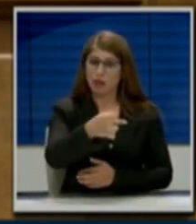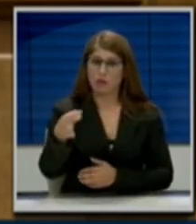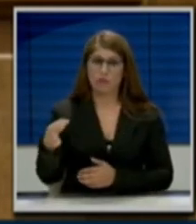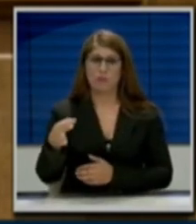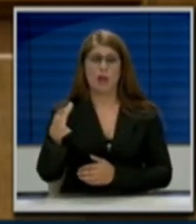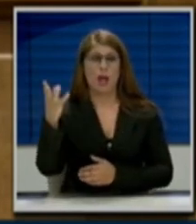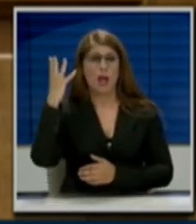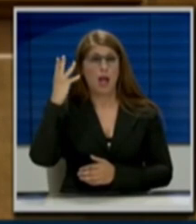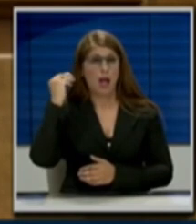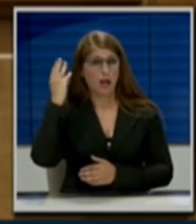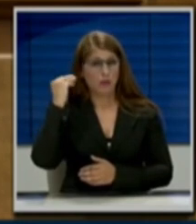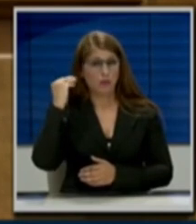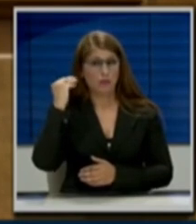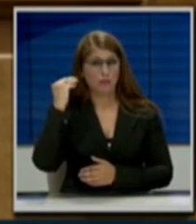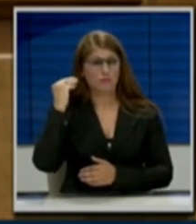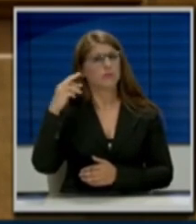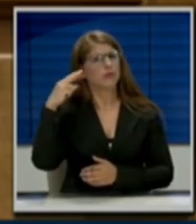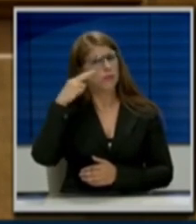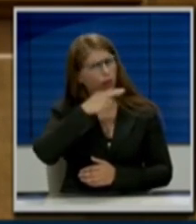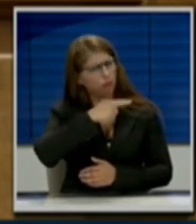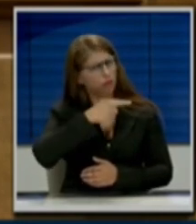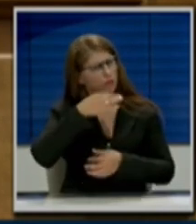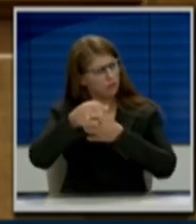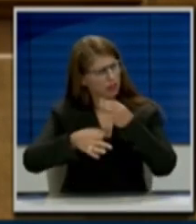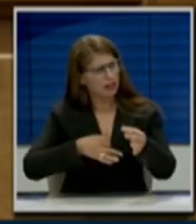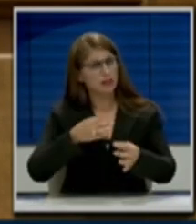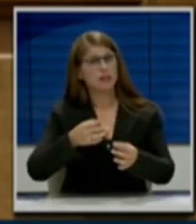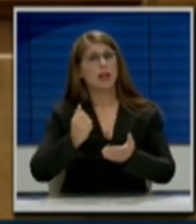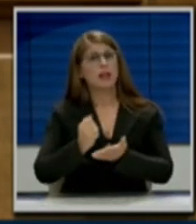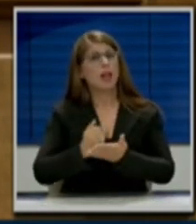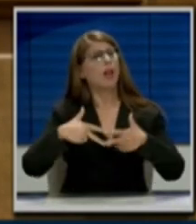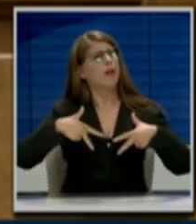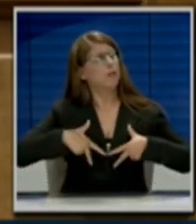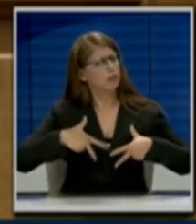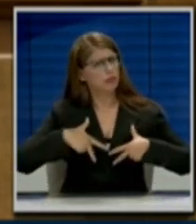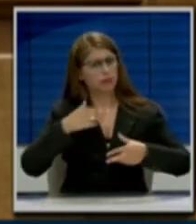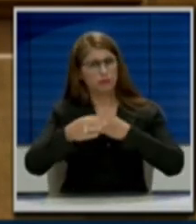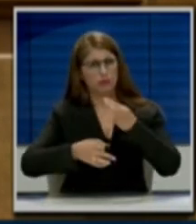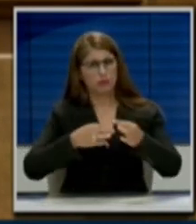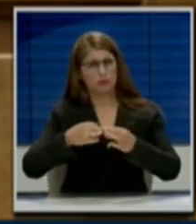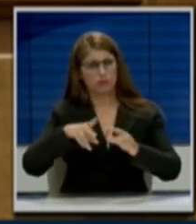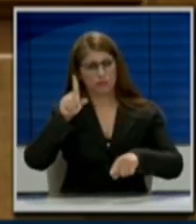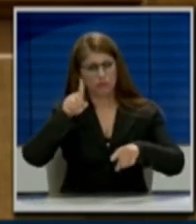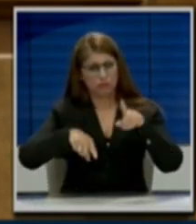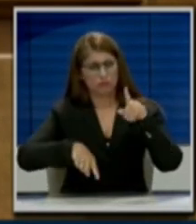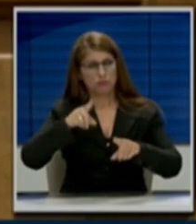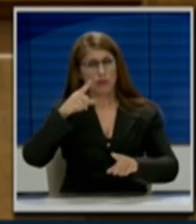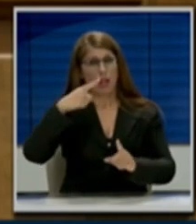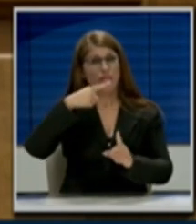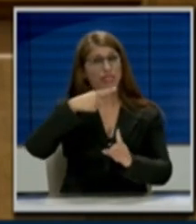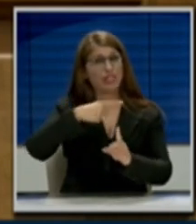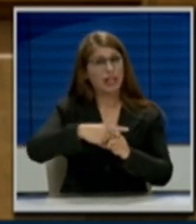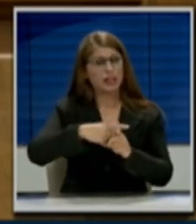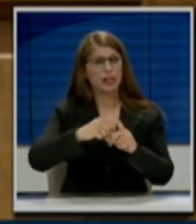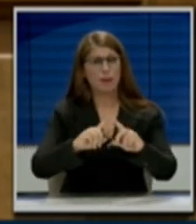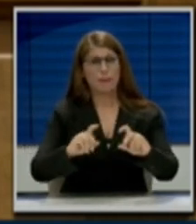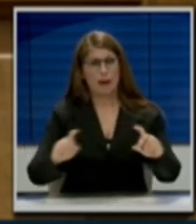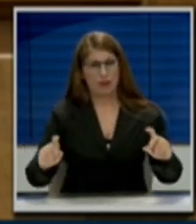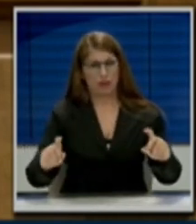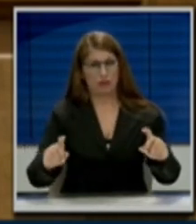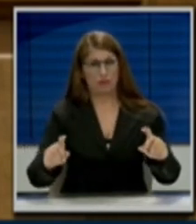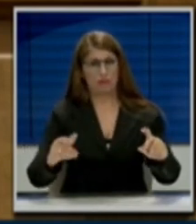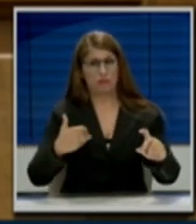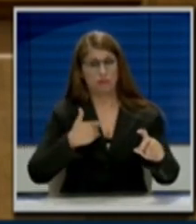των τοποθετήσεων και του Πρωθυπουργού και των Υπουργών και θετικές τοποθετήσεις, τις